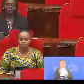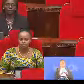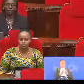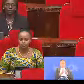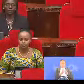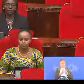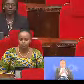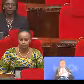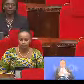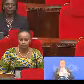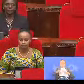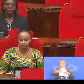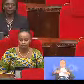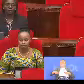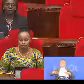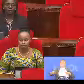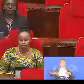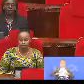kwamboka